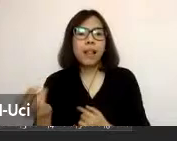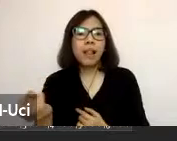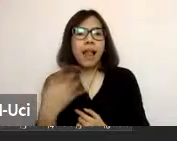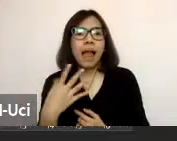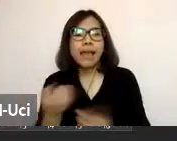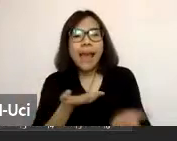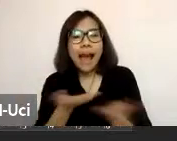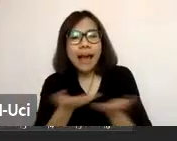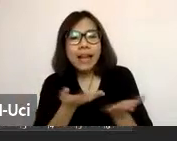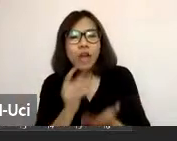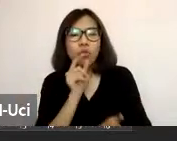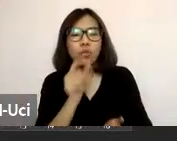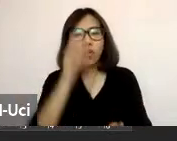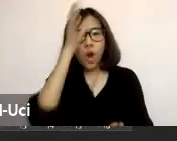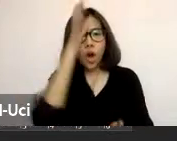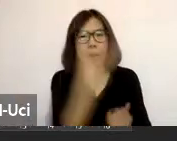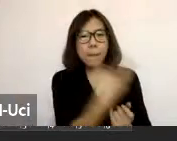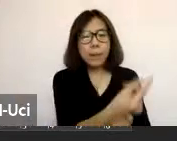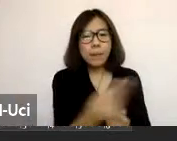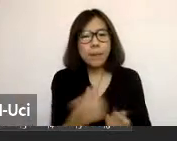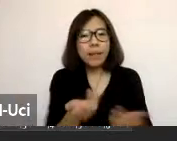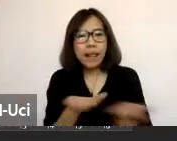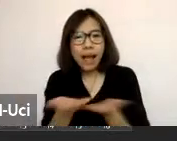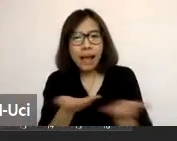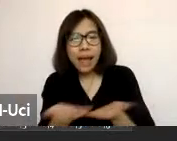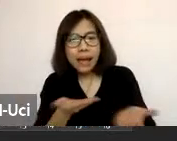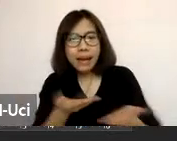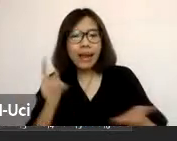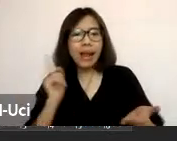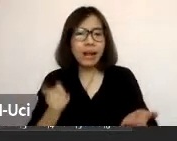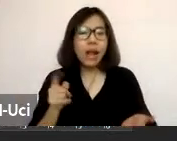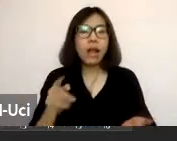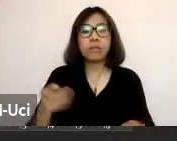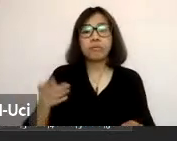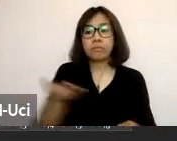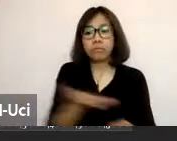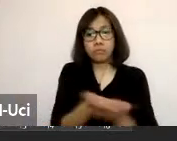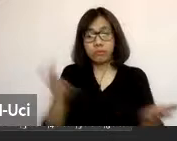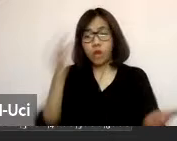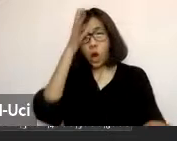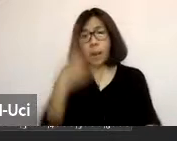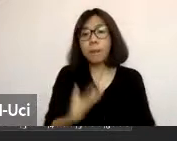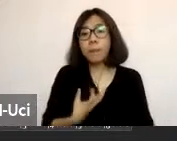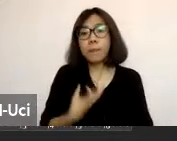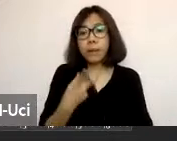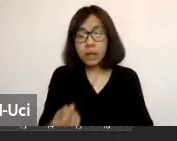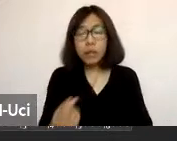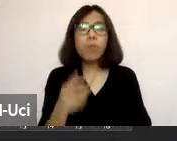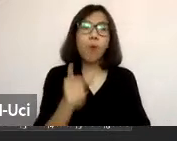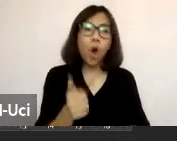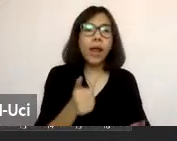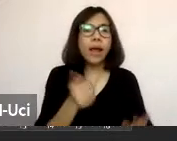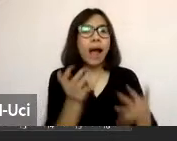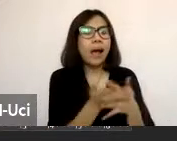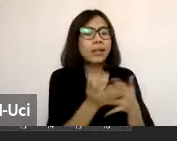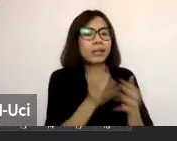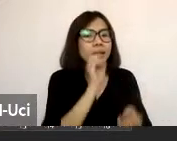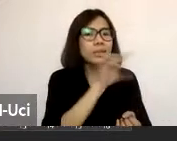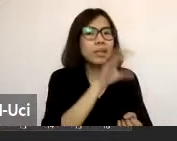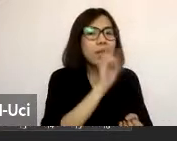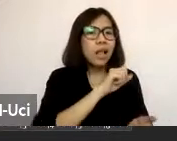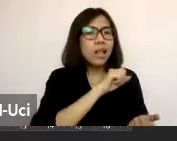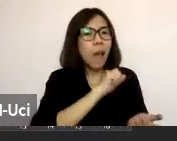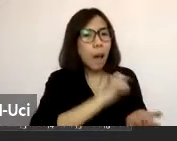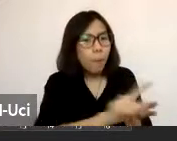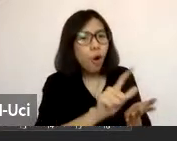berisi tentang akses ke konsumen untuk melakukan pengaduan akses Konsumen juga mendapatkan informasi